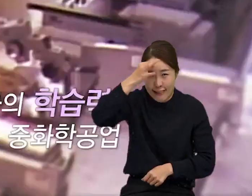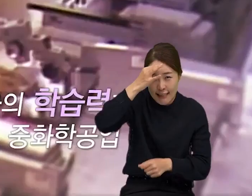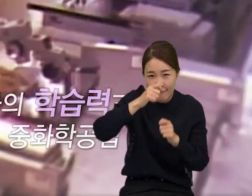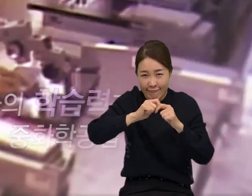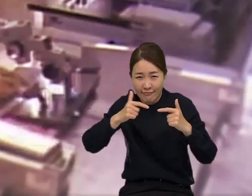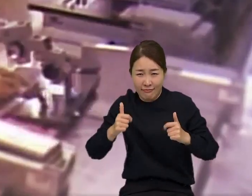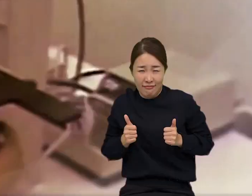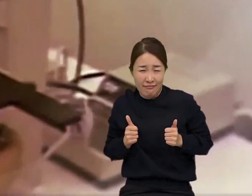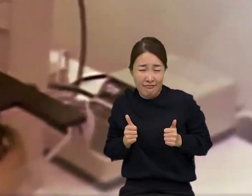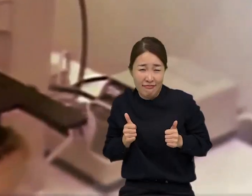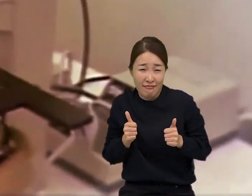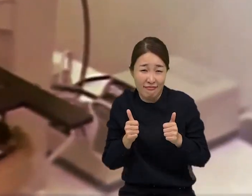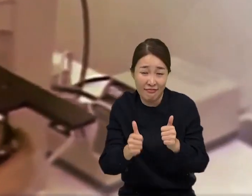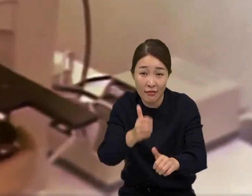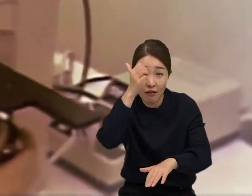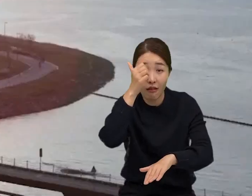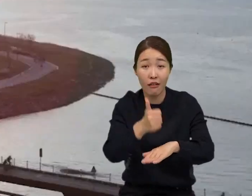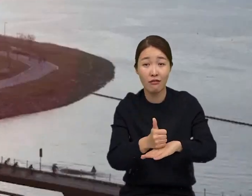공업을 안착시켰다.